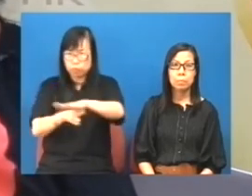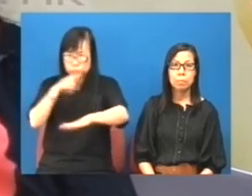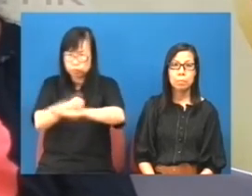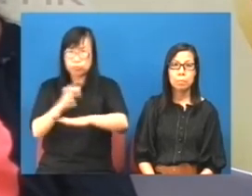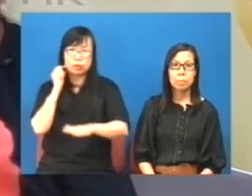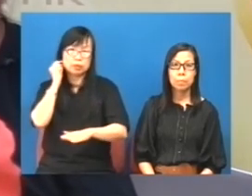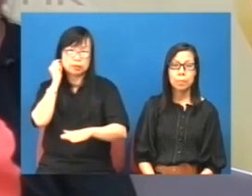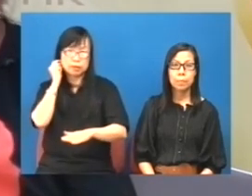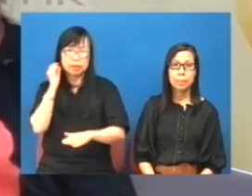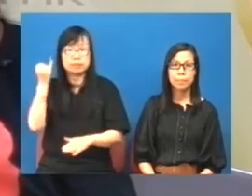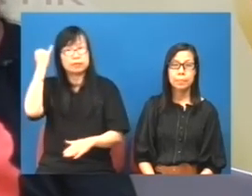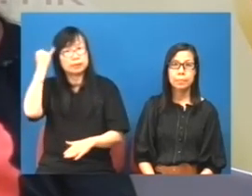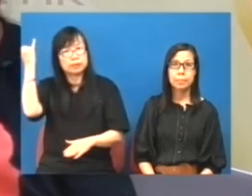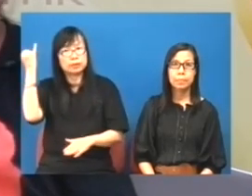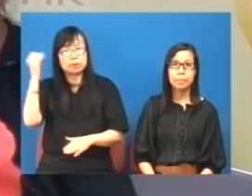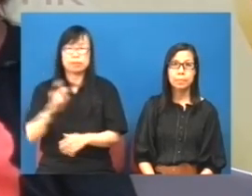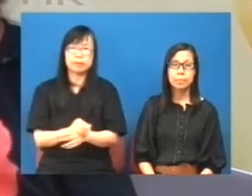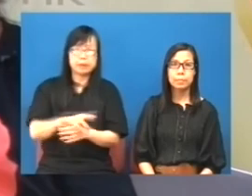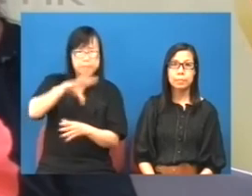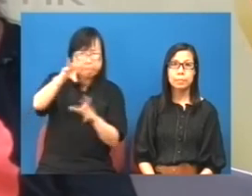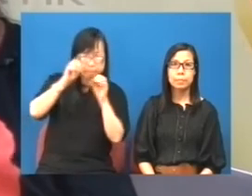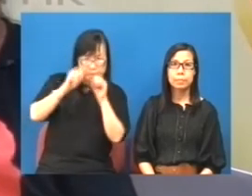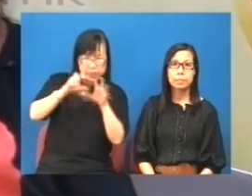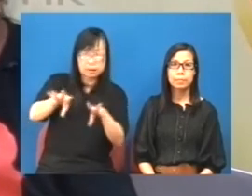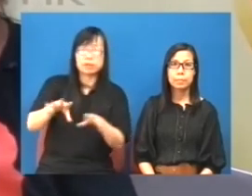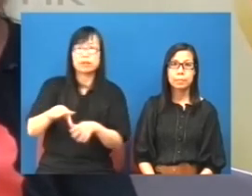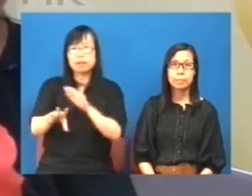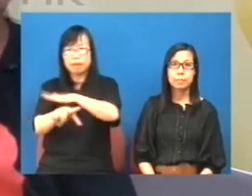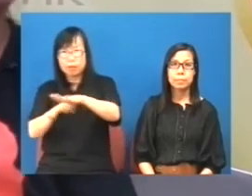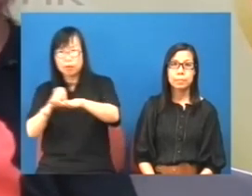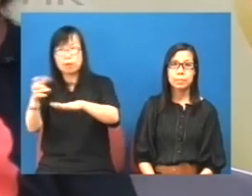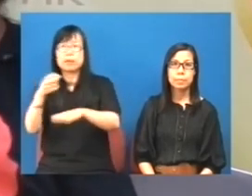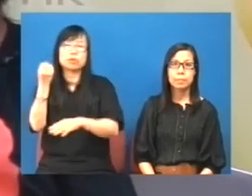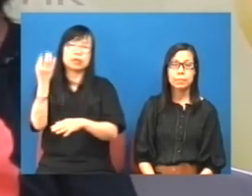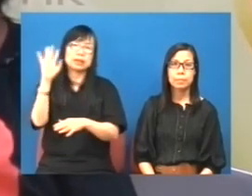就沒有人知道他用什麼法術偷東西就是妙守兇